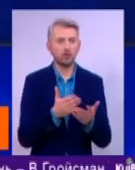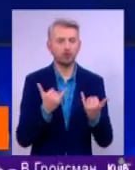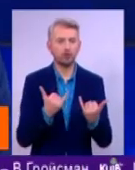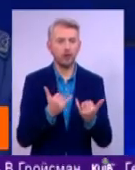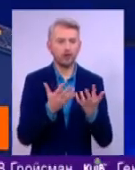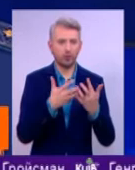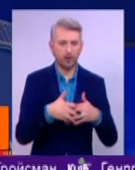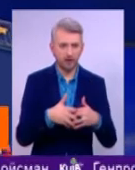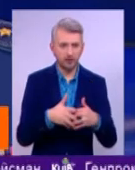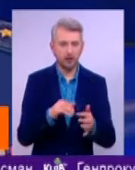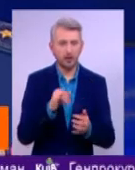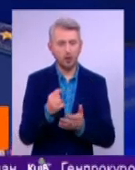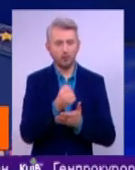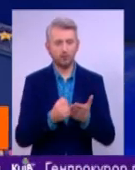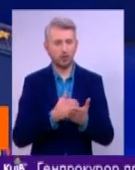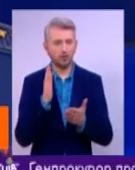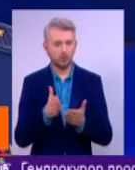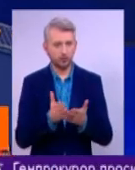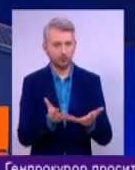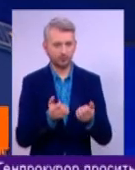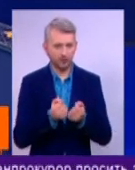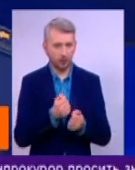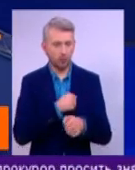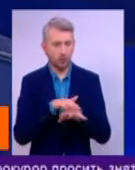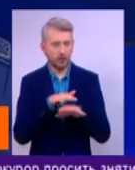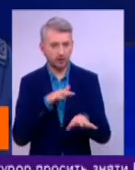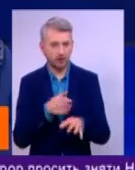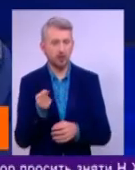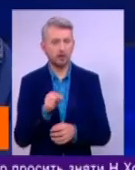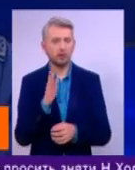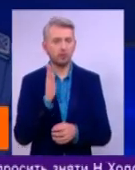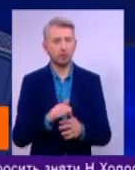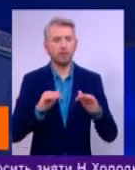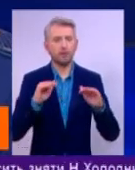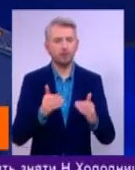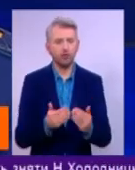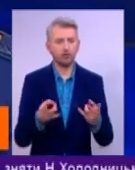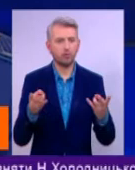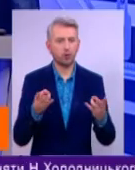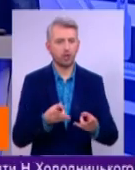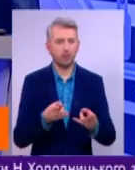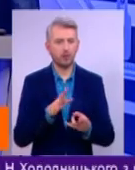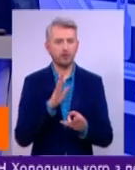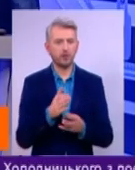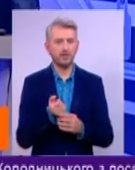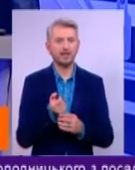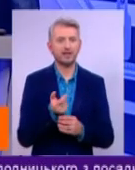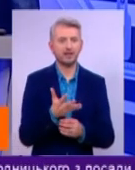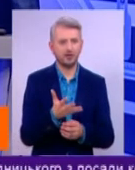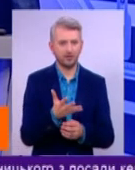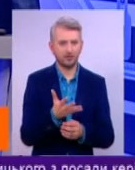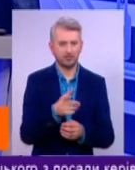сучасної техніки і озброєння буде поступати в Збройні сили, чим буде менше потреба в кількісній